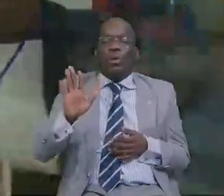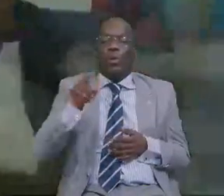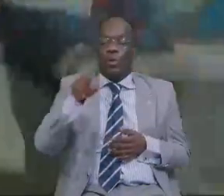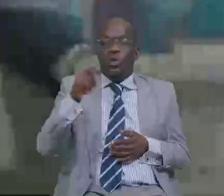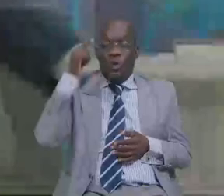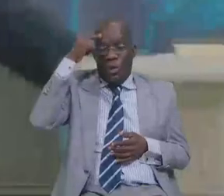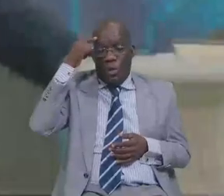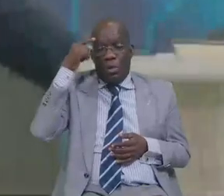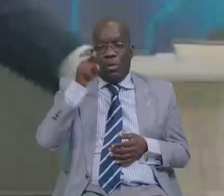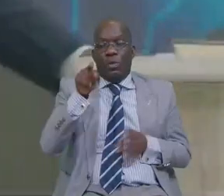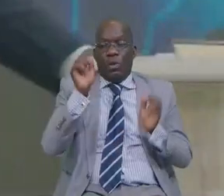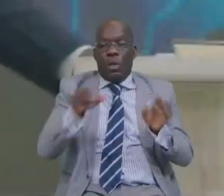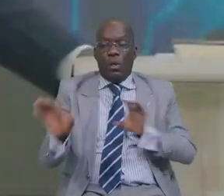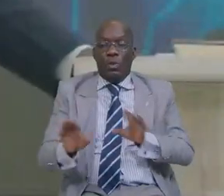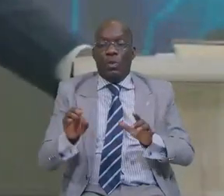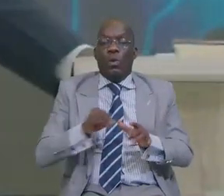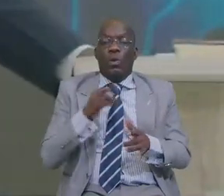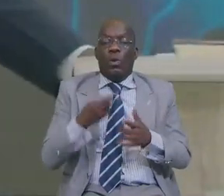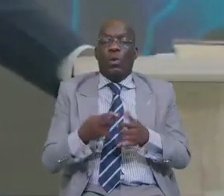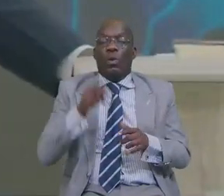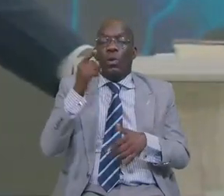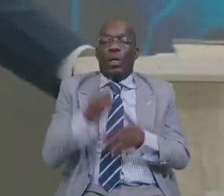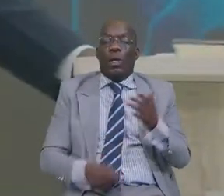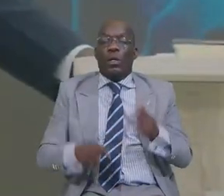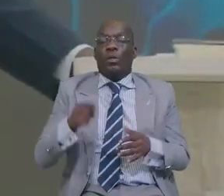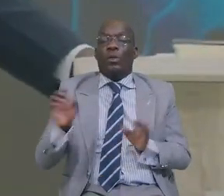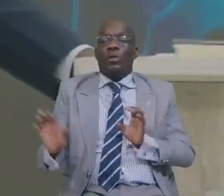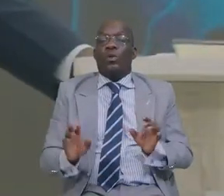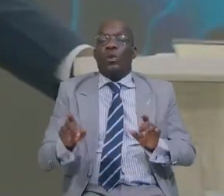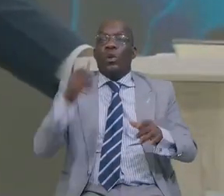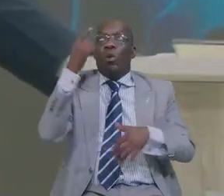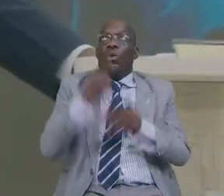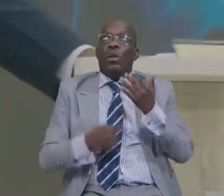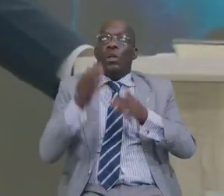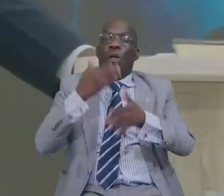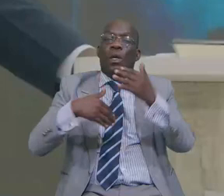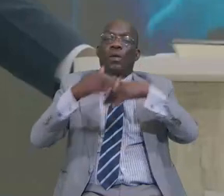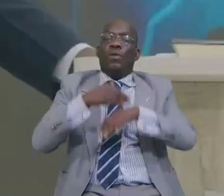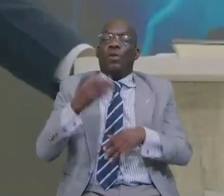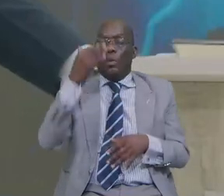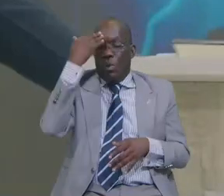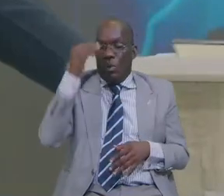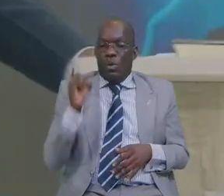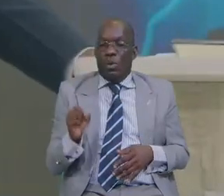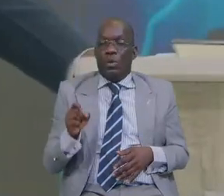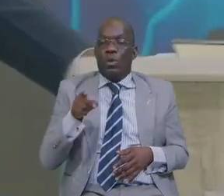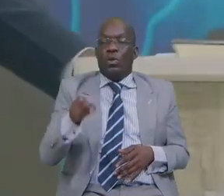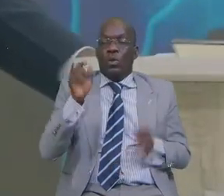Pas ce que tu pensais faire ou tu ne pourrais pas faire. Ce que le ciel sait que tu peux faire.